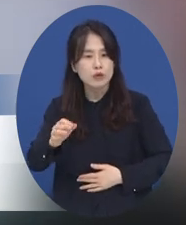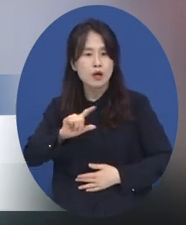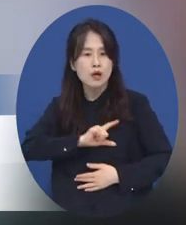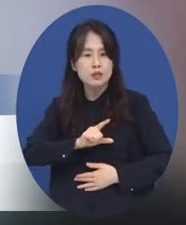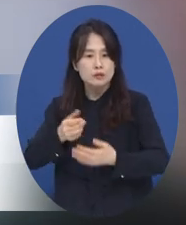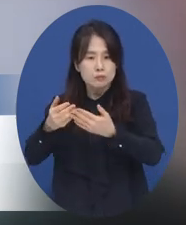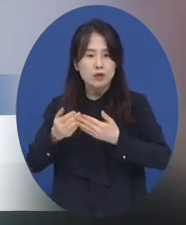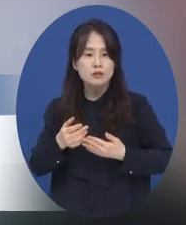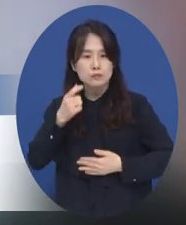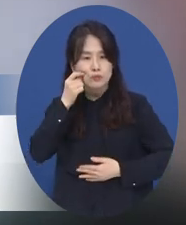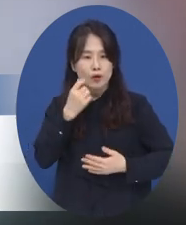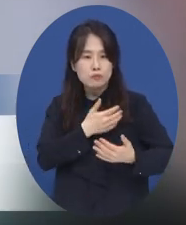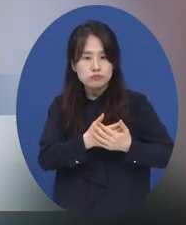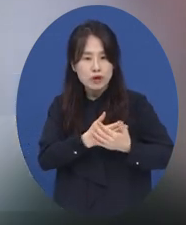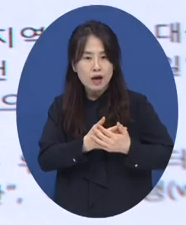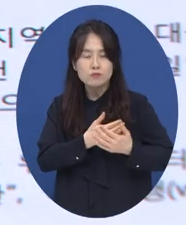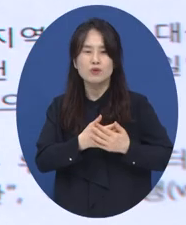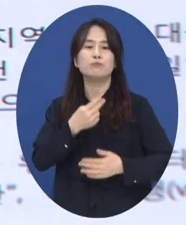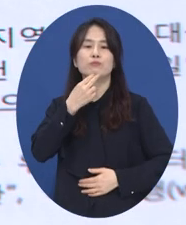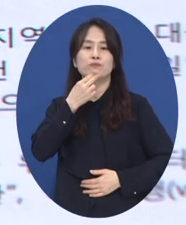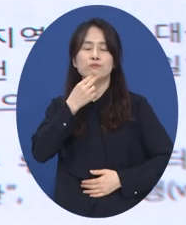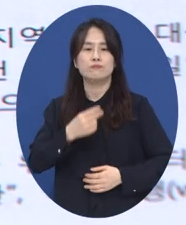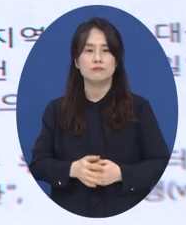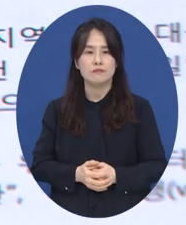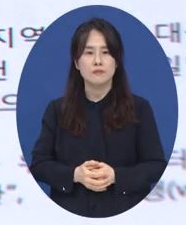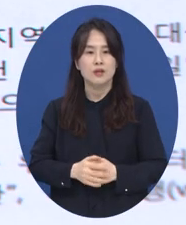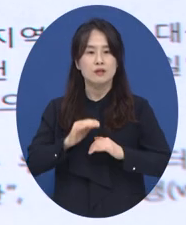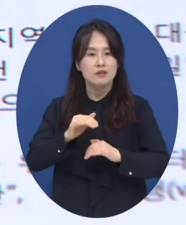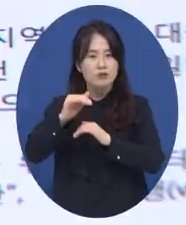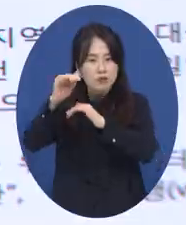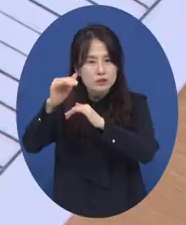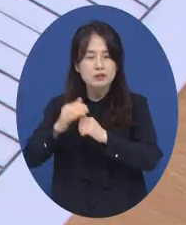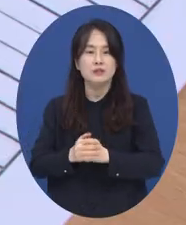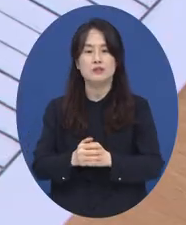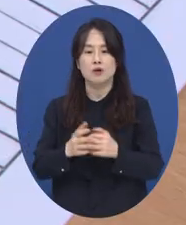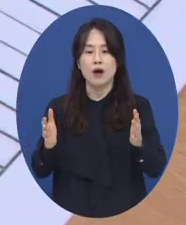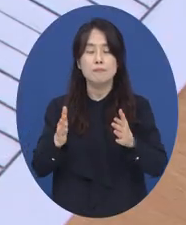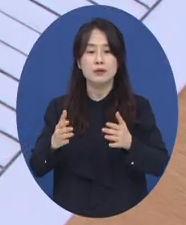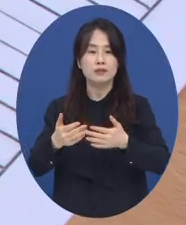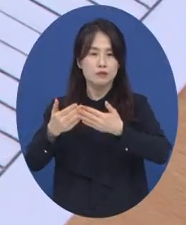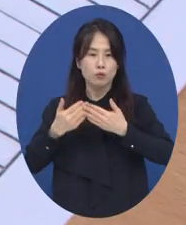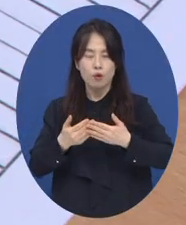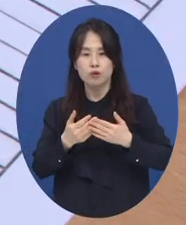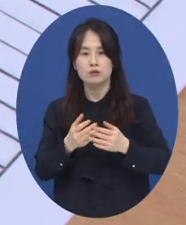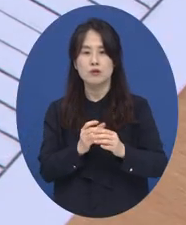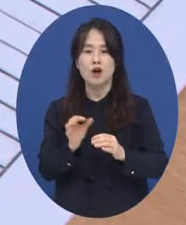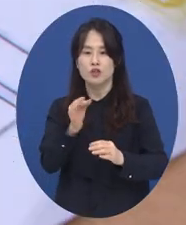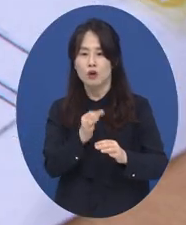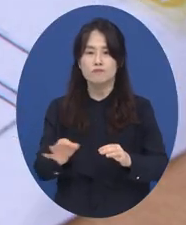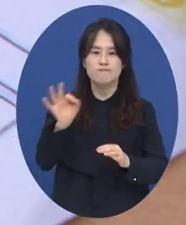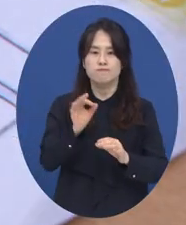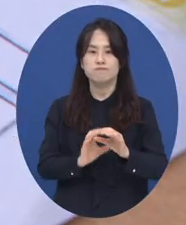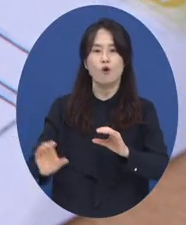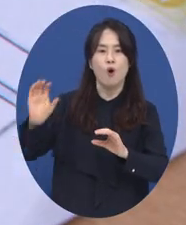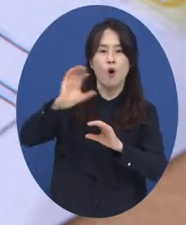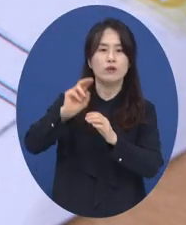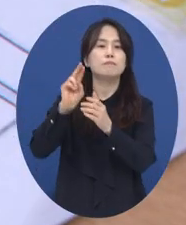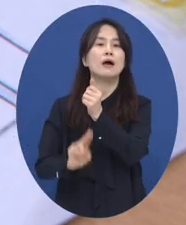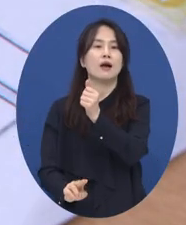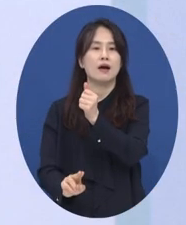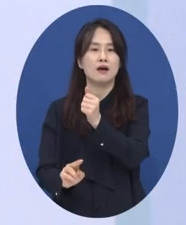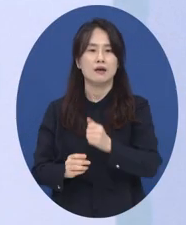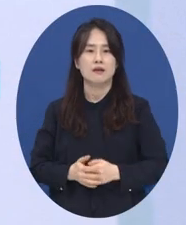볼까 같은거 그런거 없어 이런 과정에서 분양권은 단번에 수천만원씩 프리미엄이 훌쩍 부터 판매